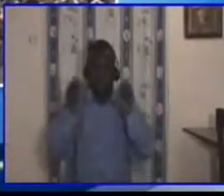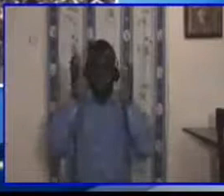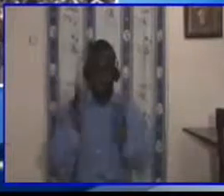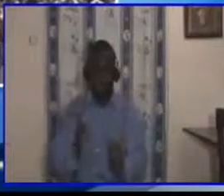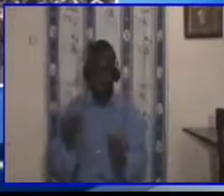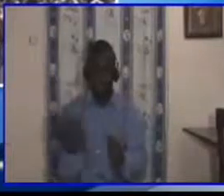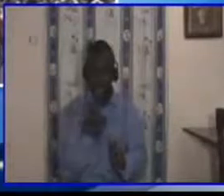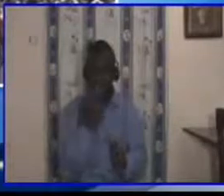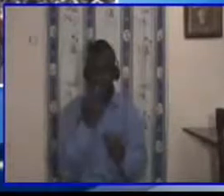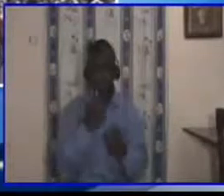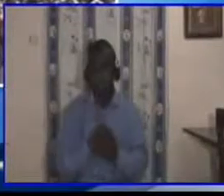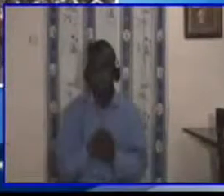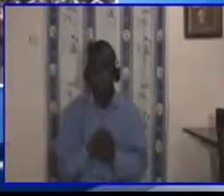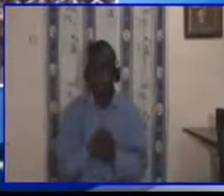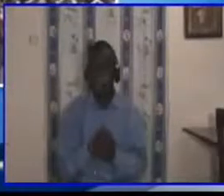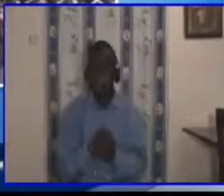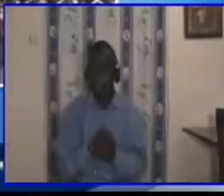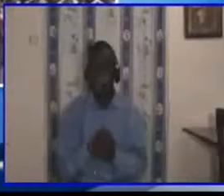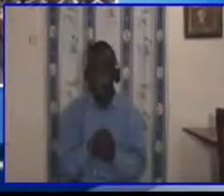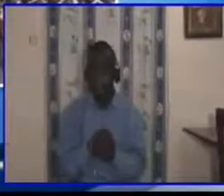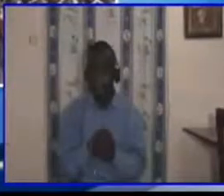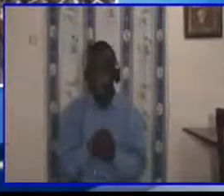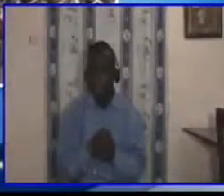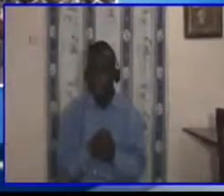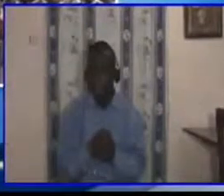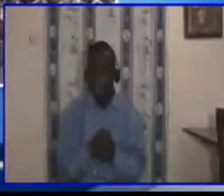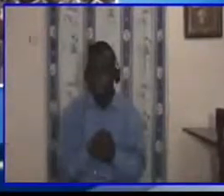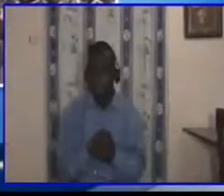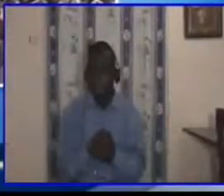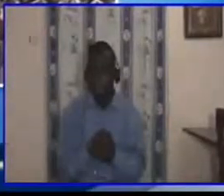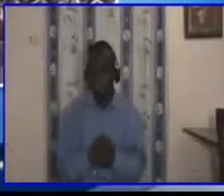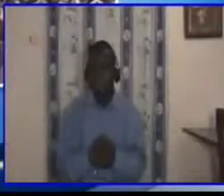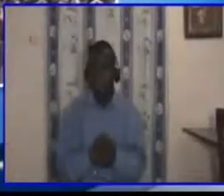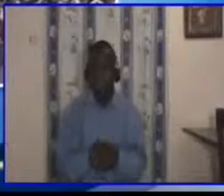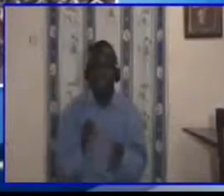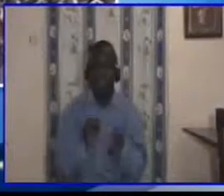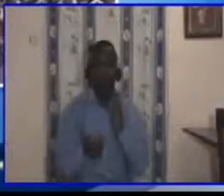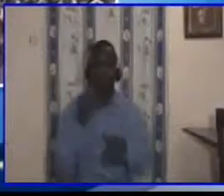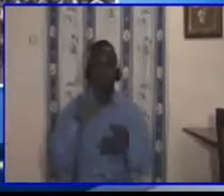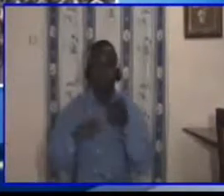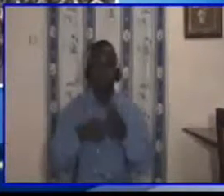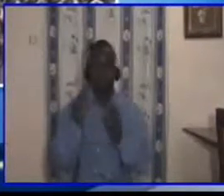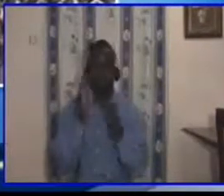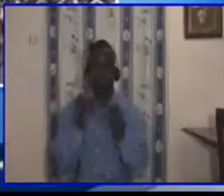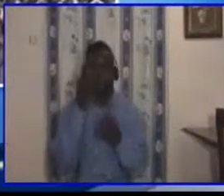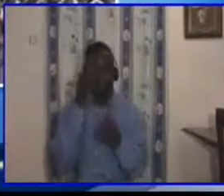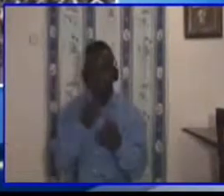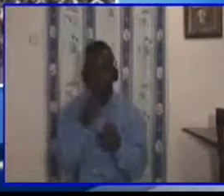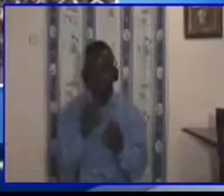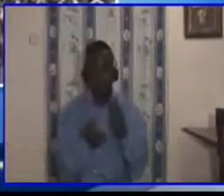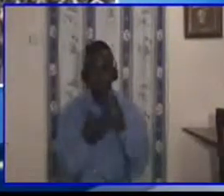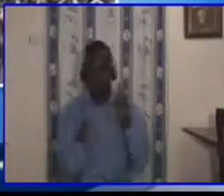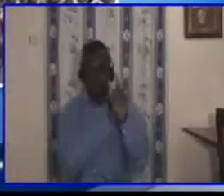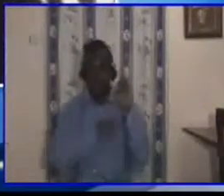dovete credere in gesù cristo come vostro personale salvatore